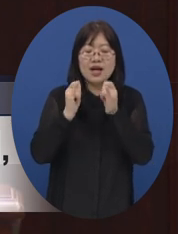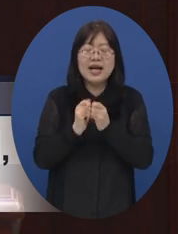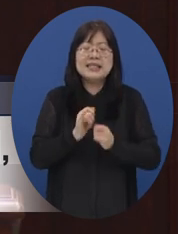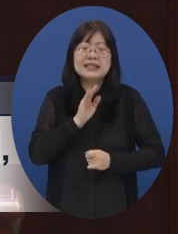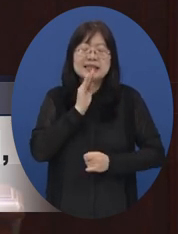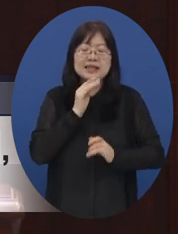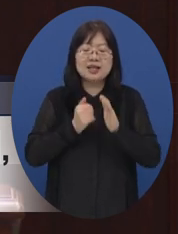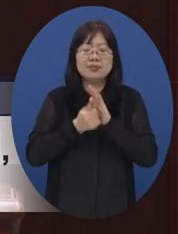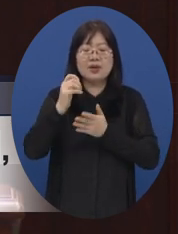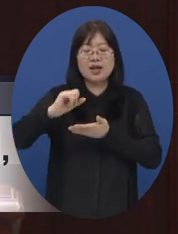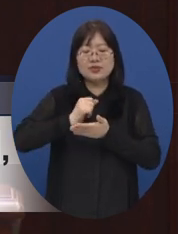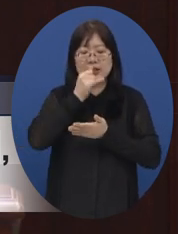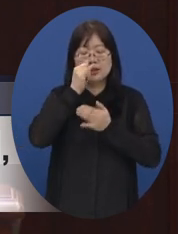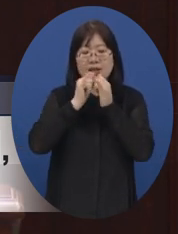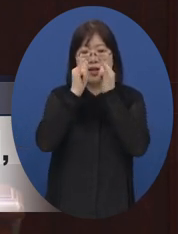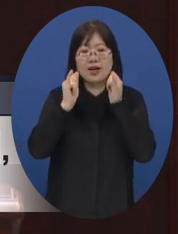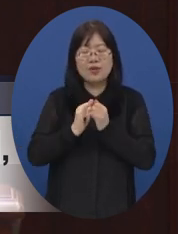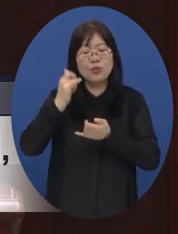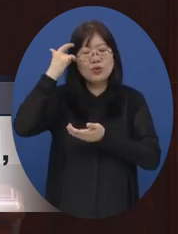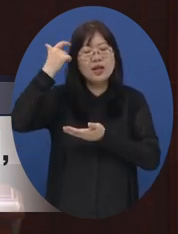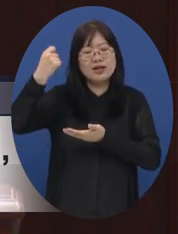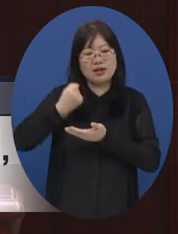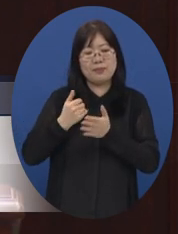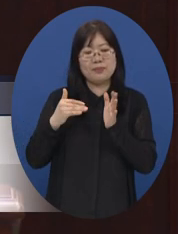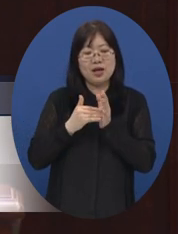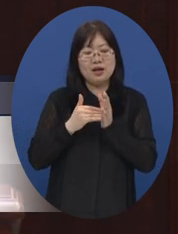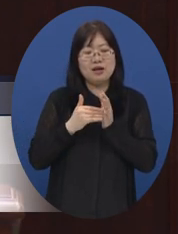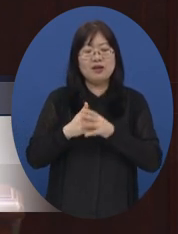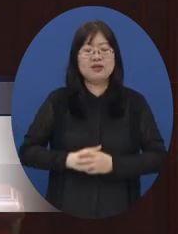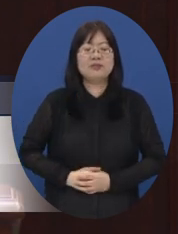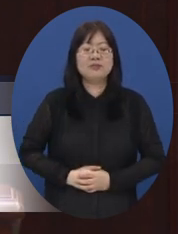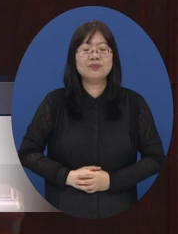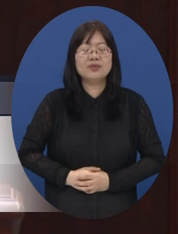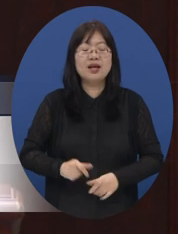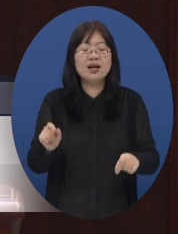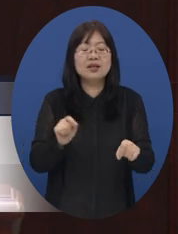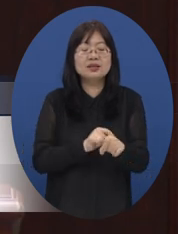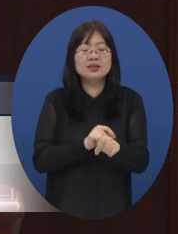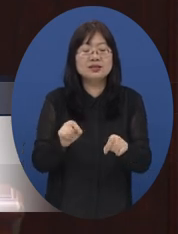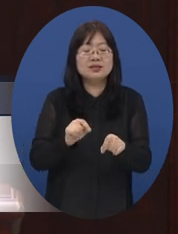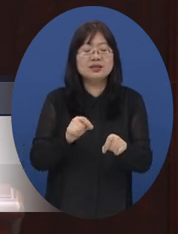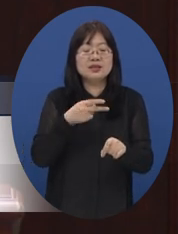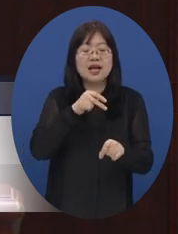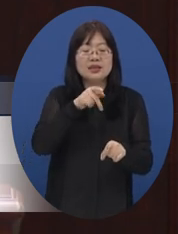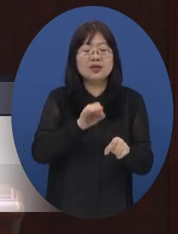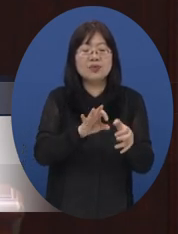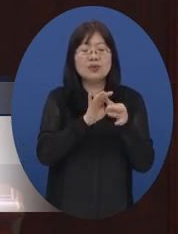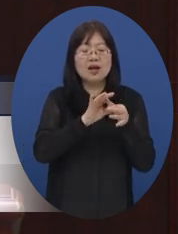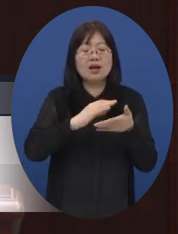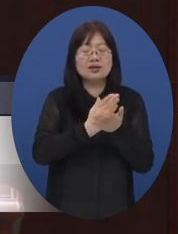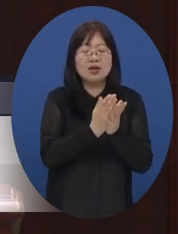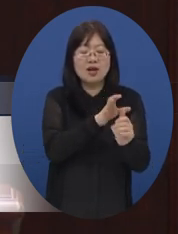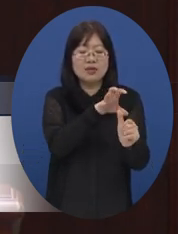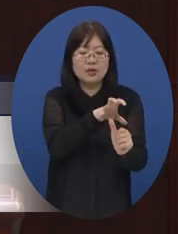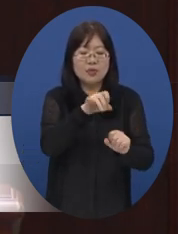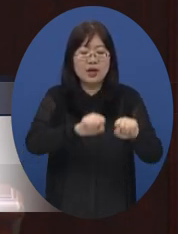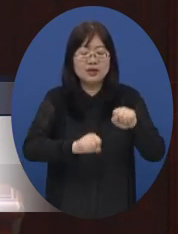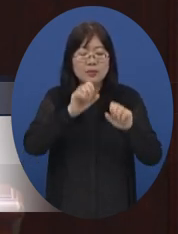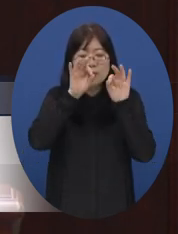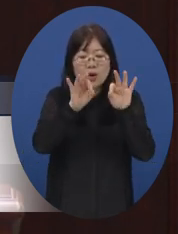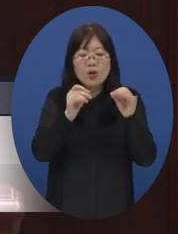말로 희망을 가질 수 있는 사이 라고 생각합니다 특사경 을 통한 각종 단속 행위도 사실은